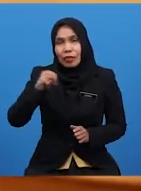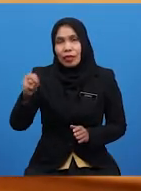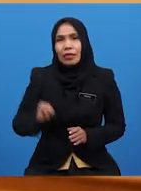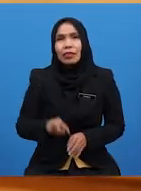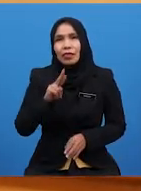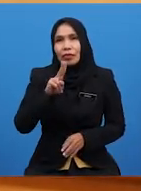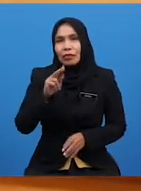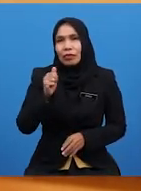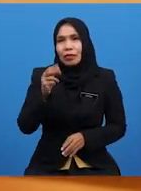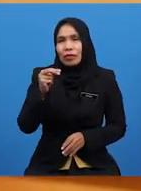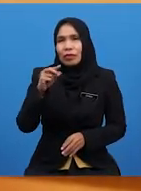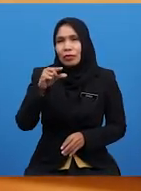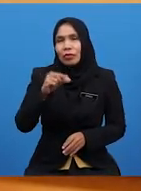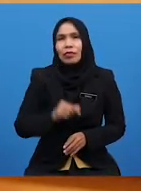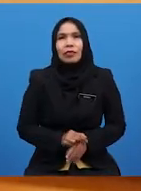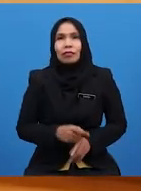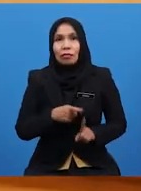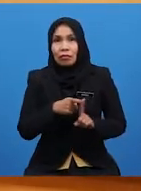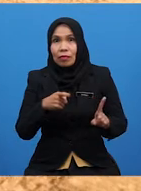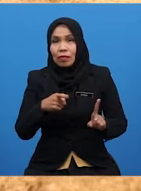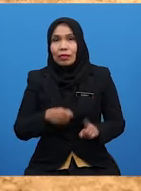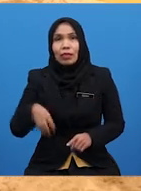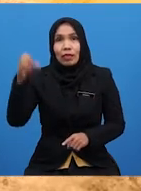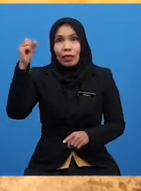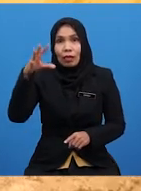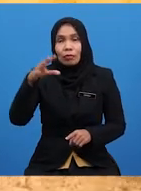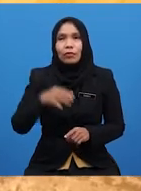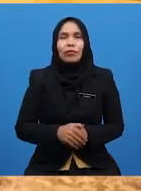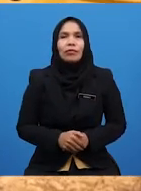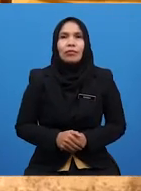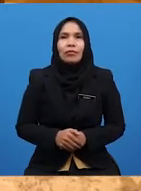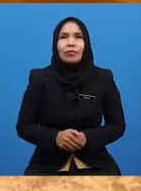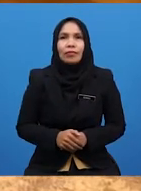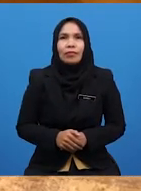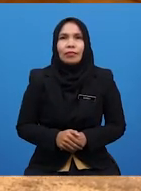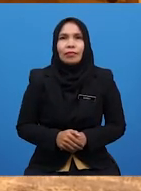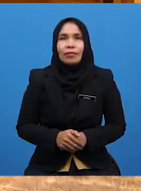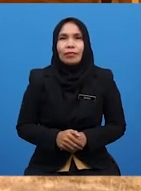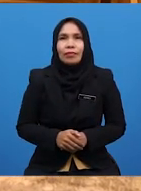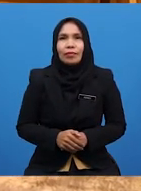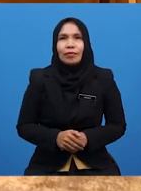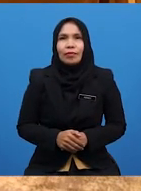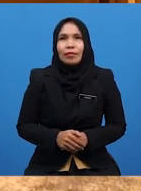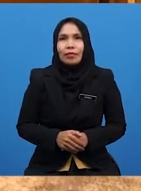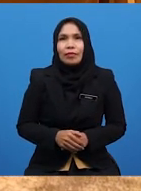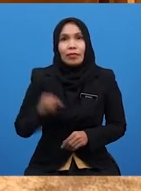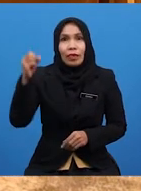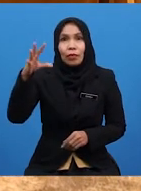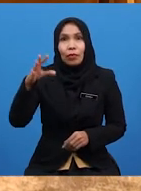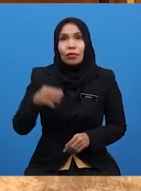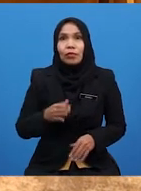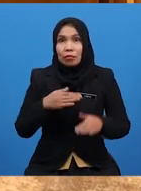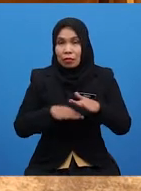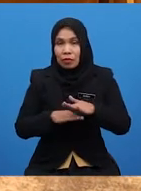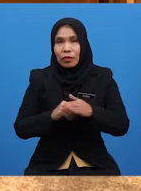pencahayaan buatan daripada lampu sorot Spot like atau track lighting lampu bawah daun like